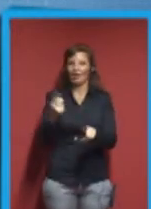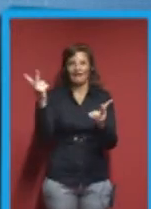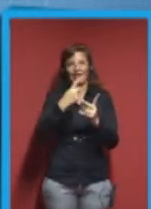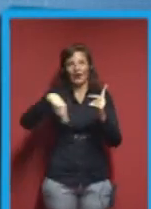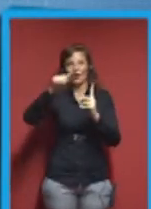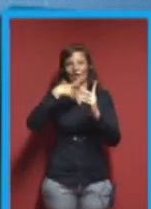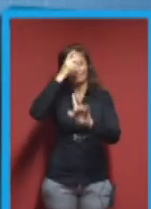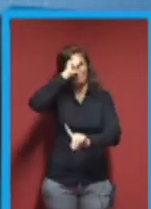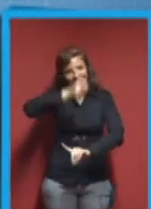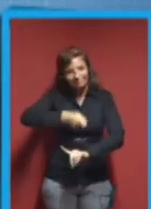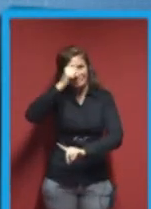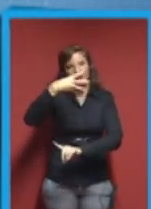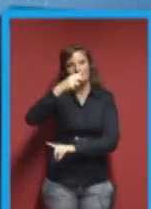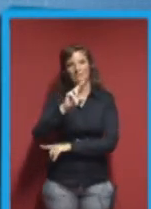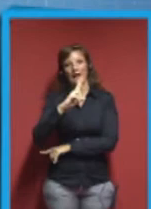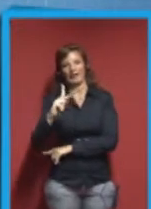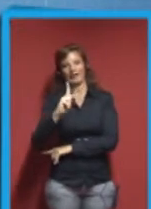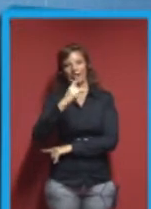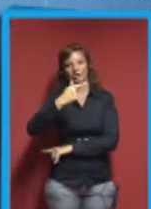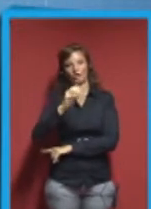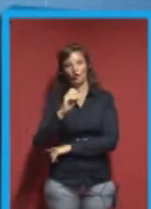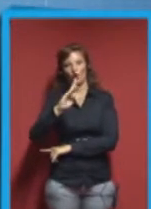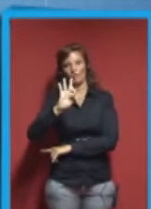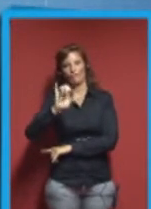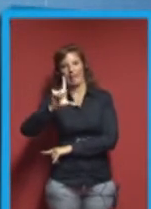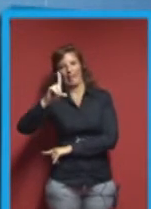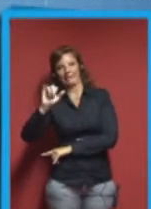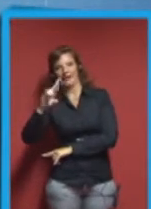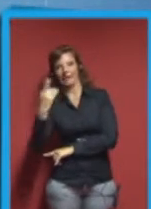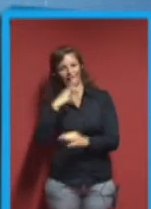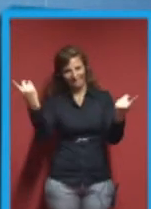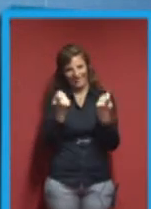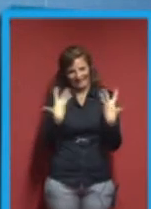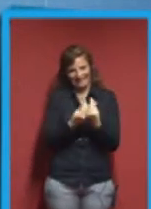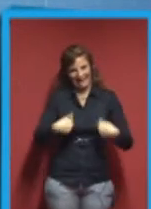molto, Mark Tonfelder. Vieni qua sul podio.